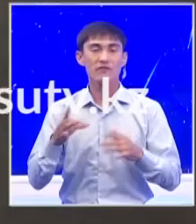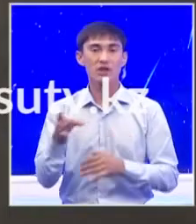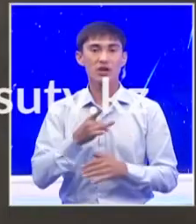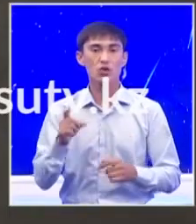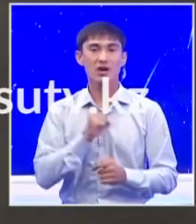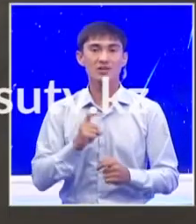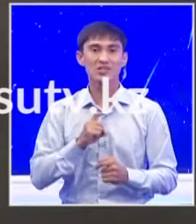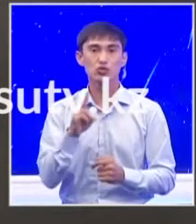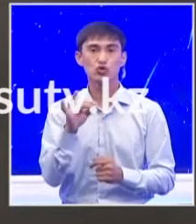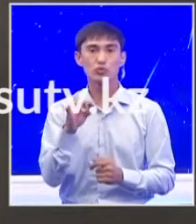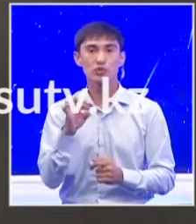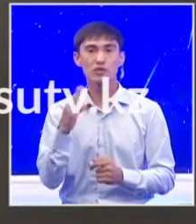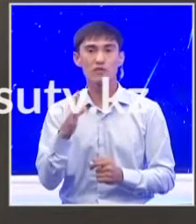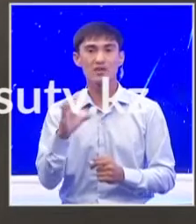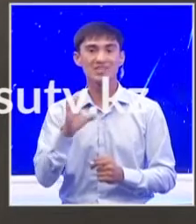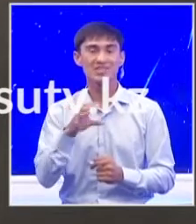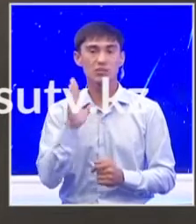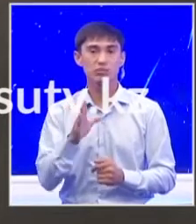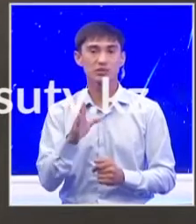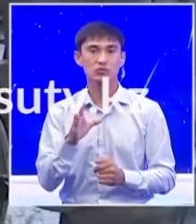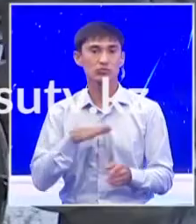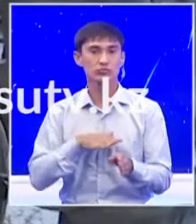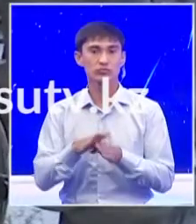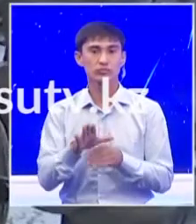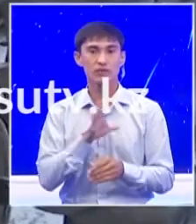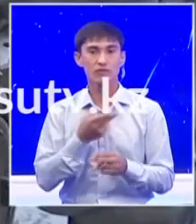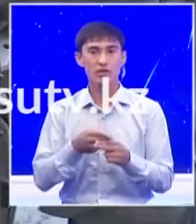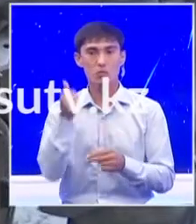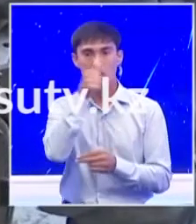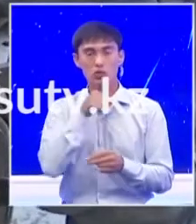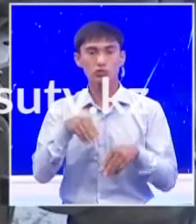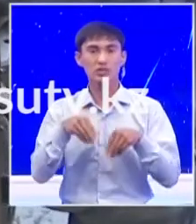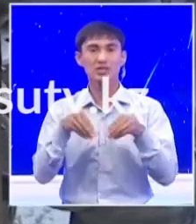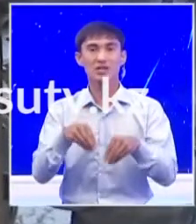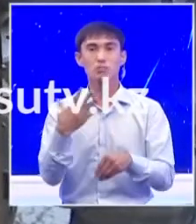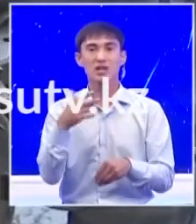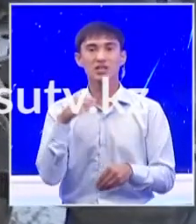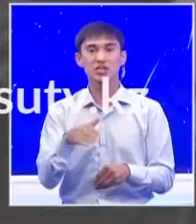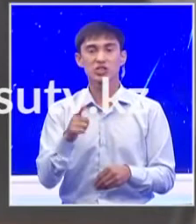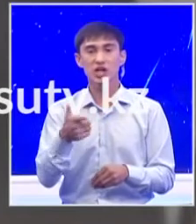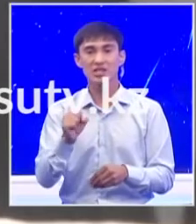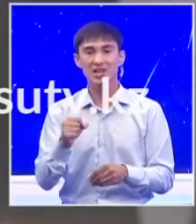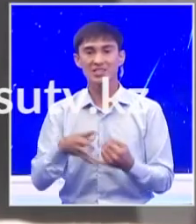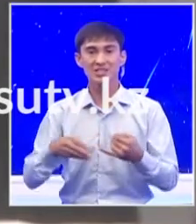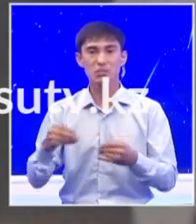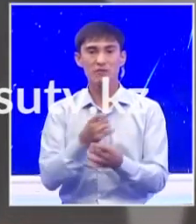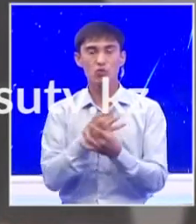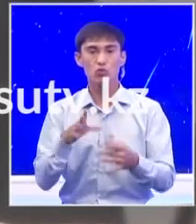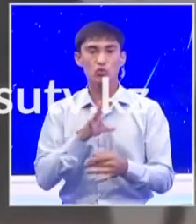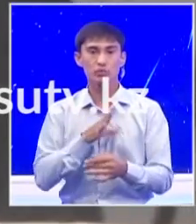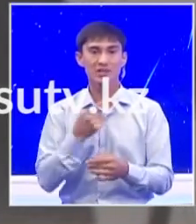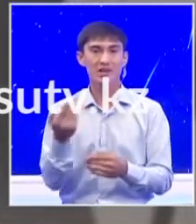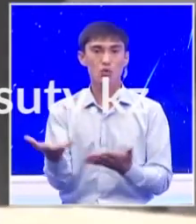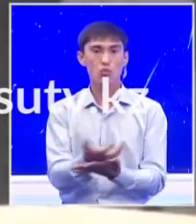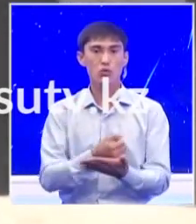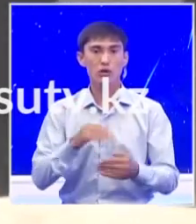хозяйства Дусинбинов сентябрь обещает быть очень насыщенным. В этом году здесь засеяли 5000 гектаров земель зерновыми культурами. Для их